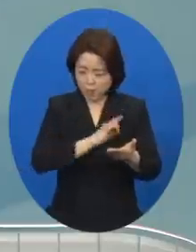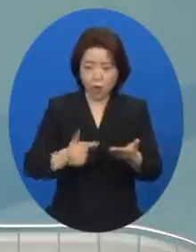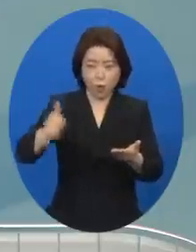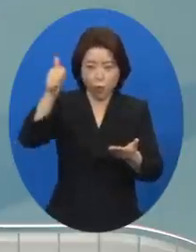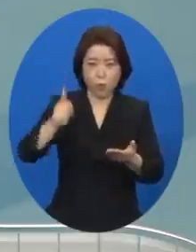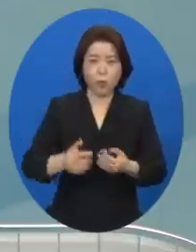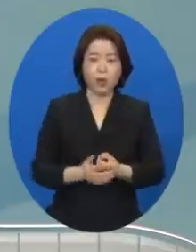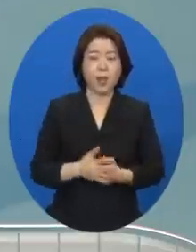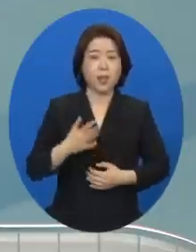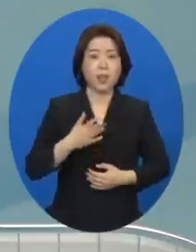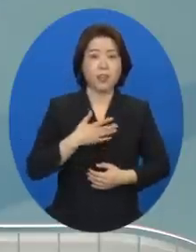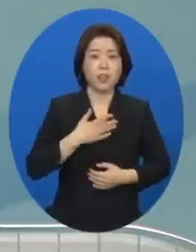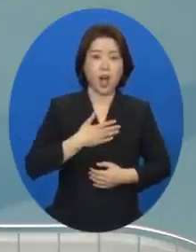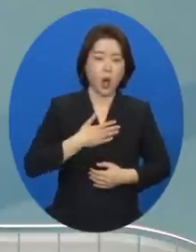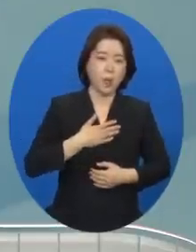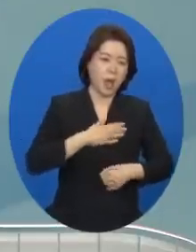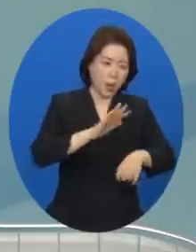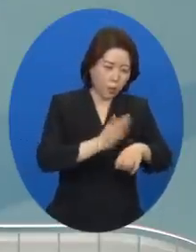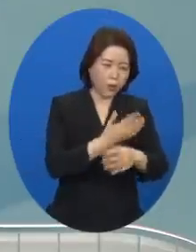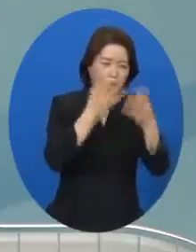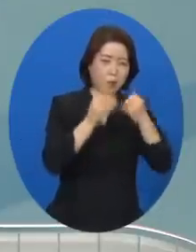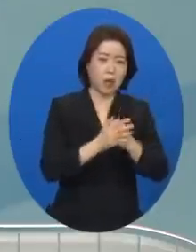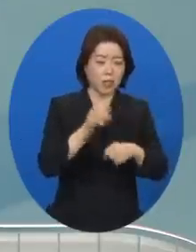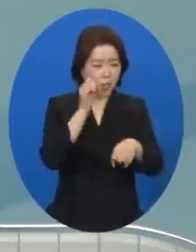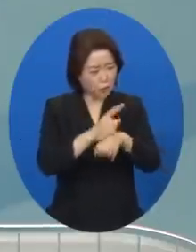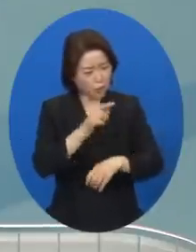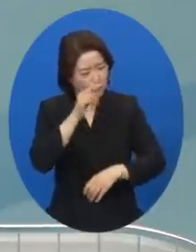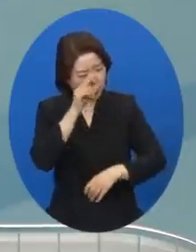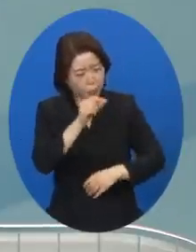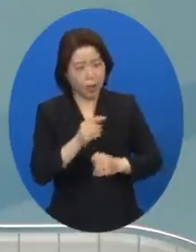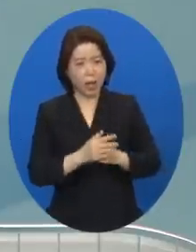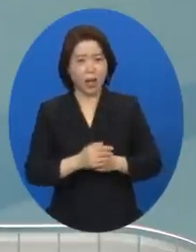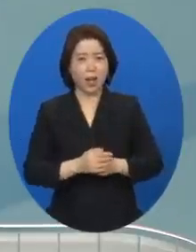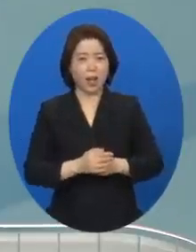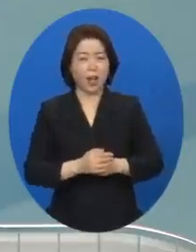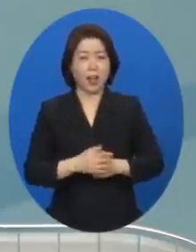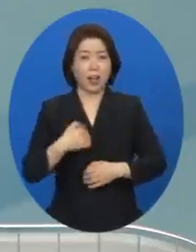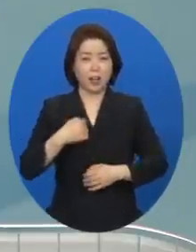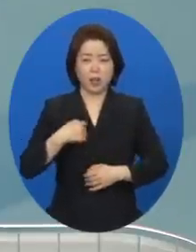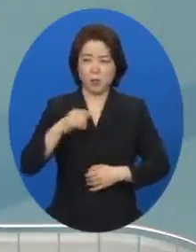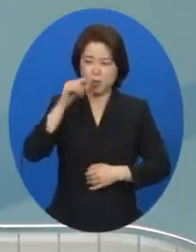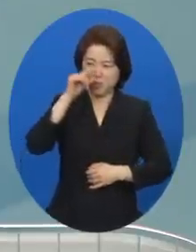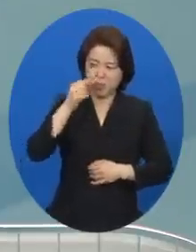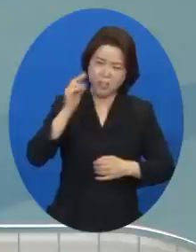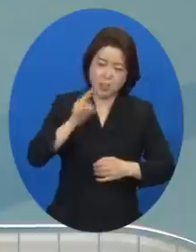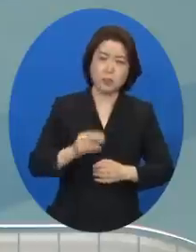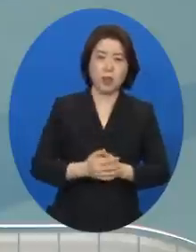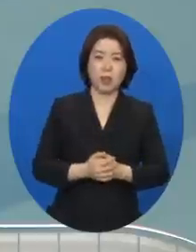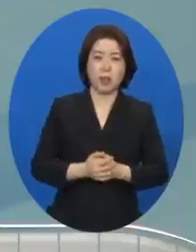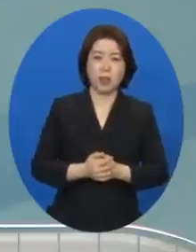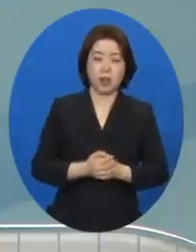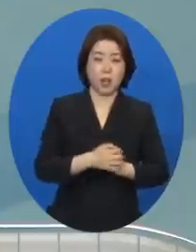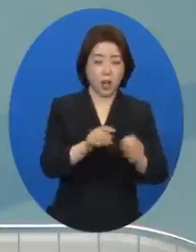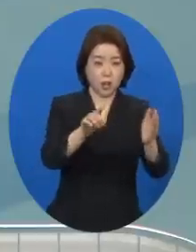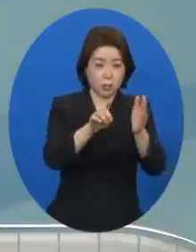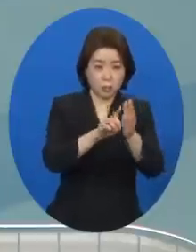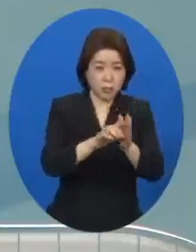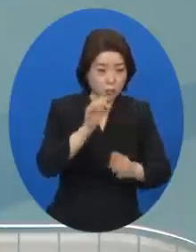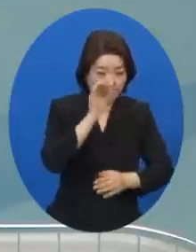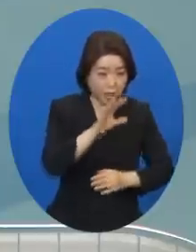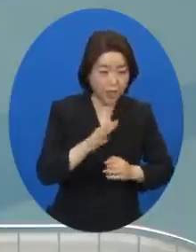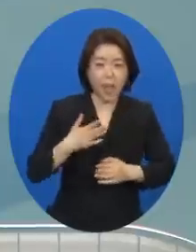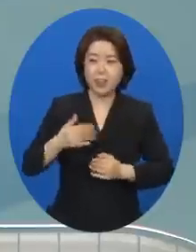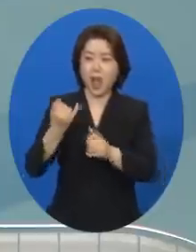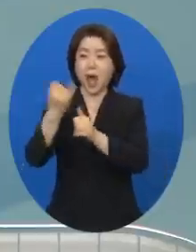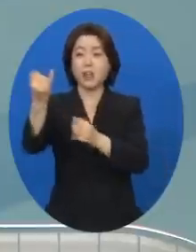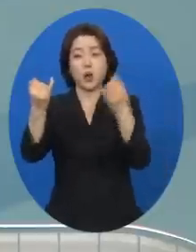많아요 성질도 * 나요 까다롭게 짝이 없어요 믿어지지 않으면 제안에 한테 물어보세요